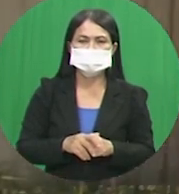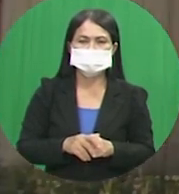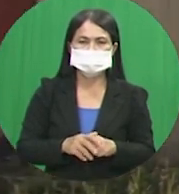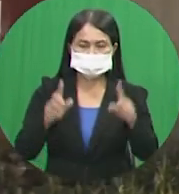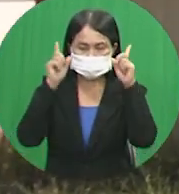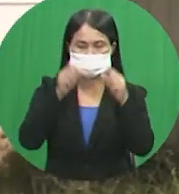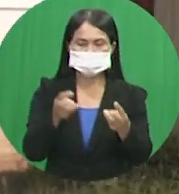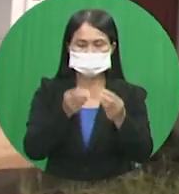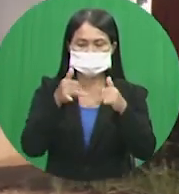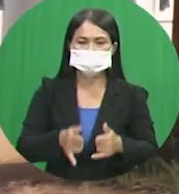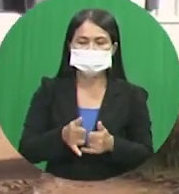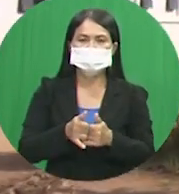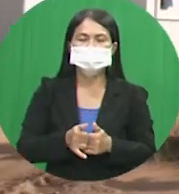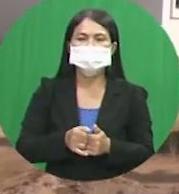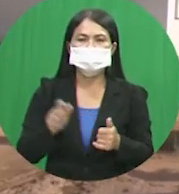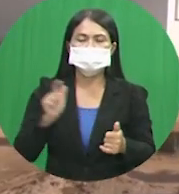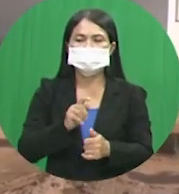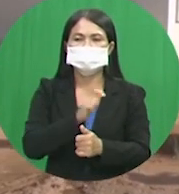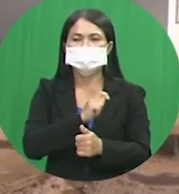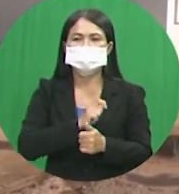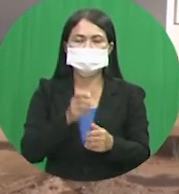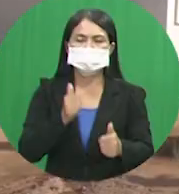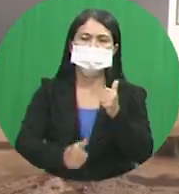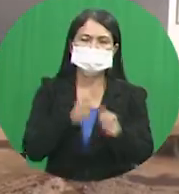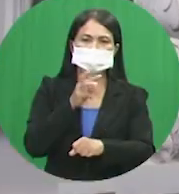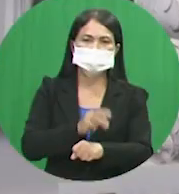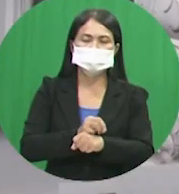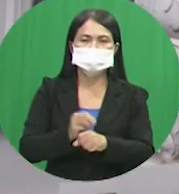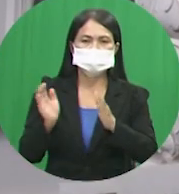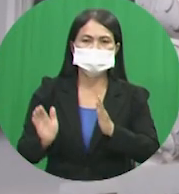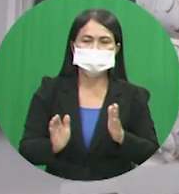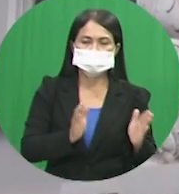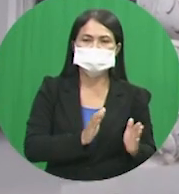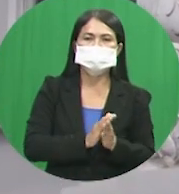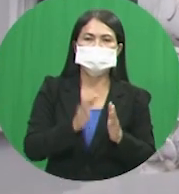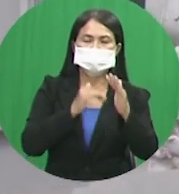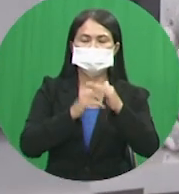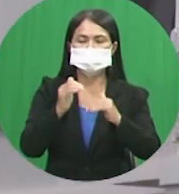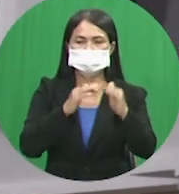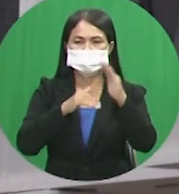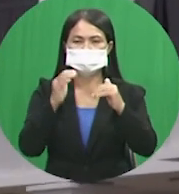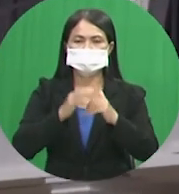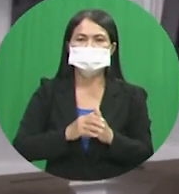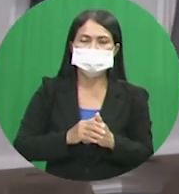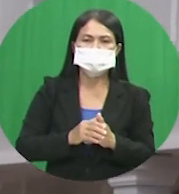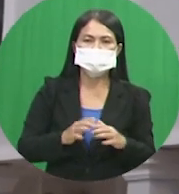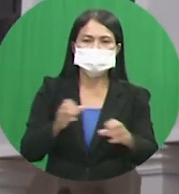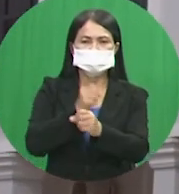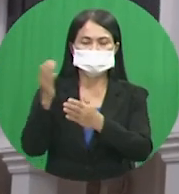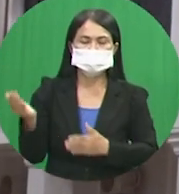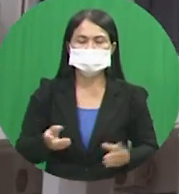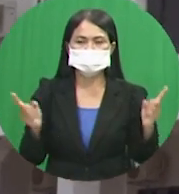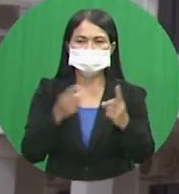ឯកឧត្តមឧបនាយករដ្ឋមន្ត្រីជាសុផារ៉ារដ្ឋមន្ត្រីក្រសួងរៀបចំដែនដីនគរូបនីយកម្មនិងសំណង់បានអញ្ជើ